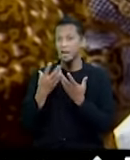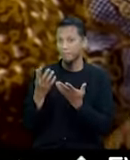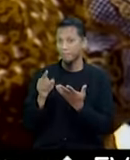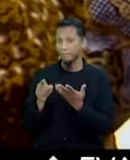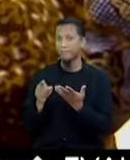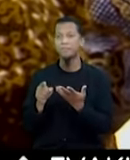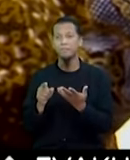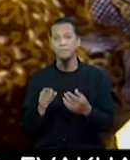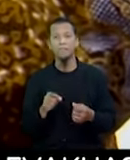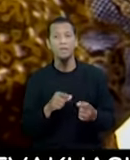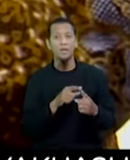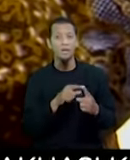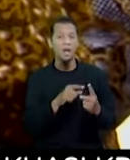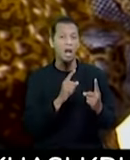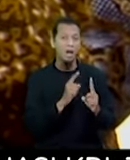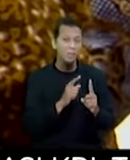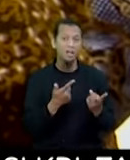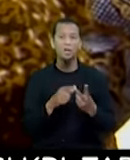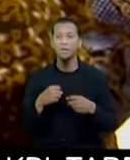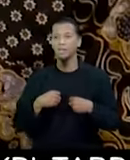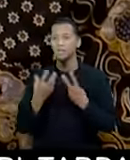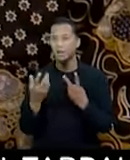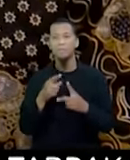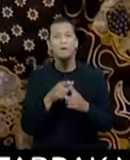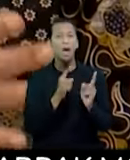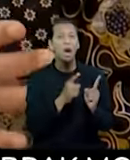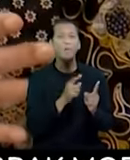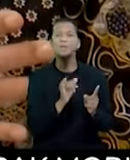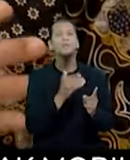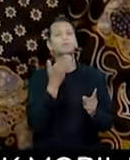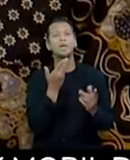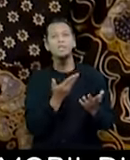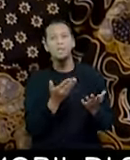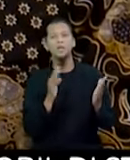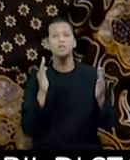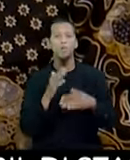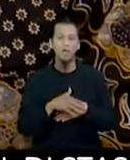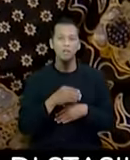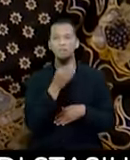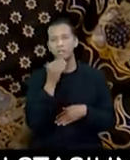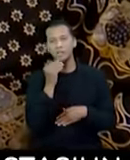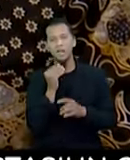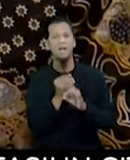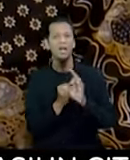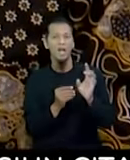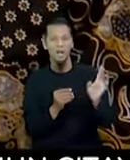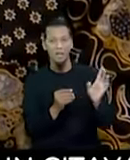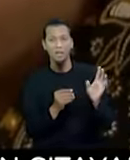tolak agama biasa ritual kita salat puasa itu agama tapi yang ditekan Ini Islam sendiri